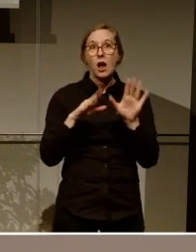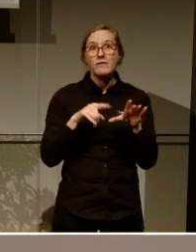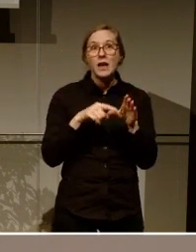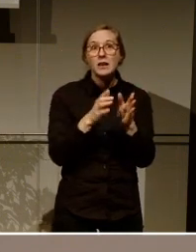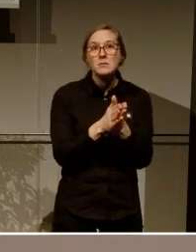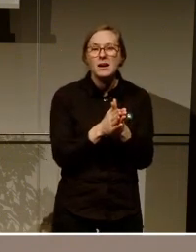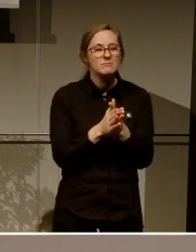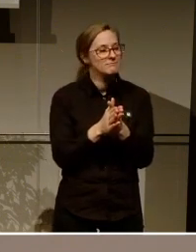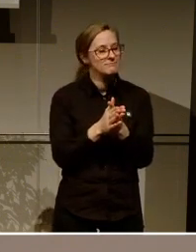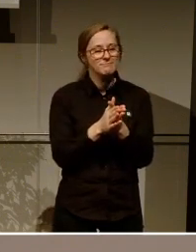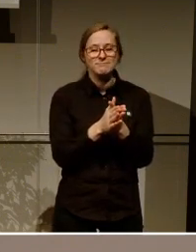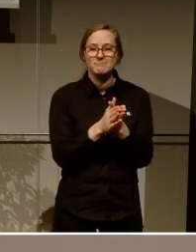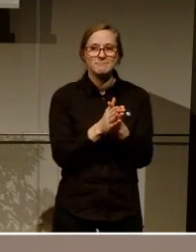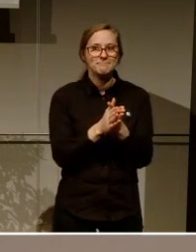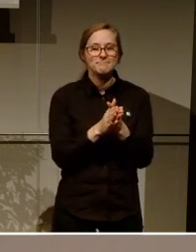riktigt.